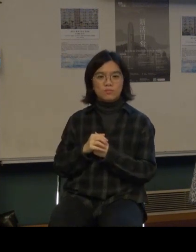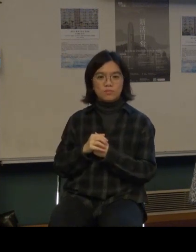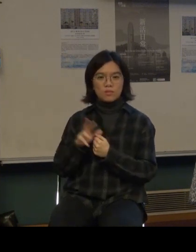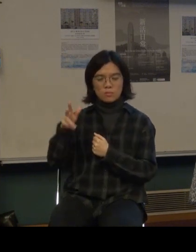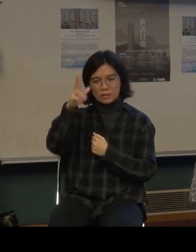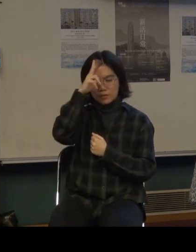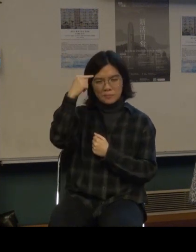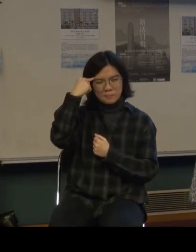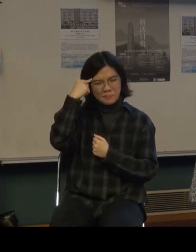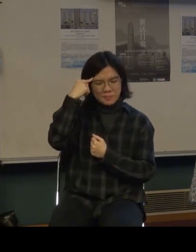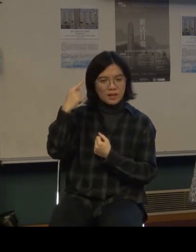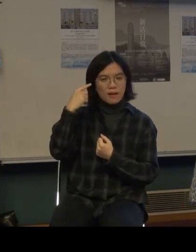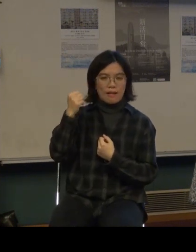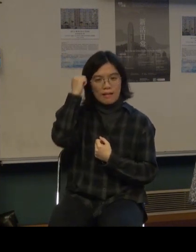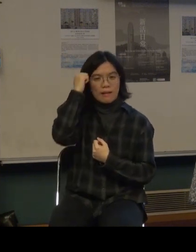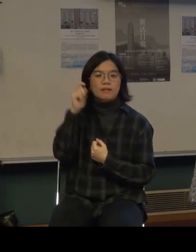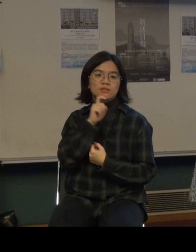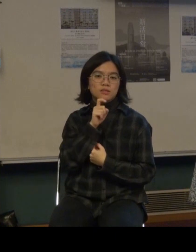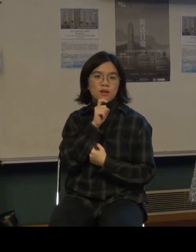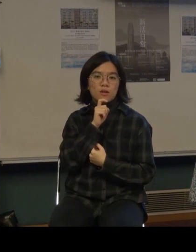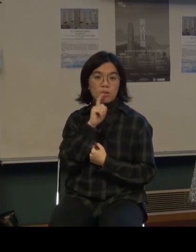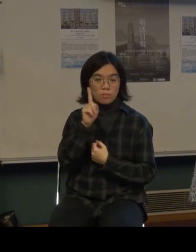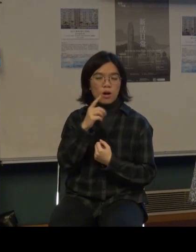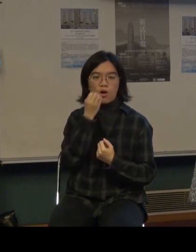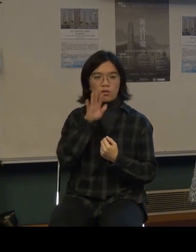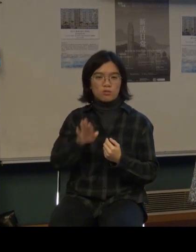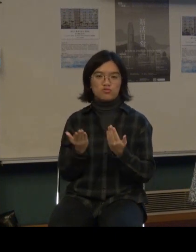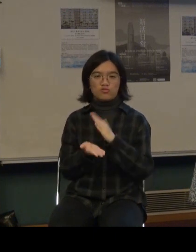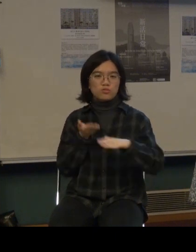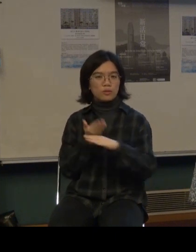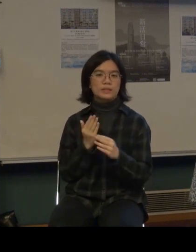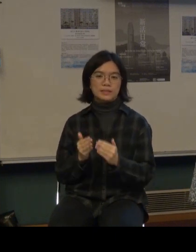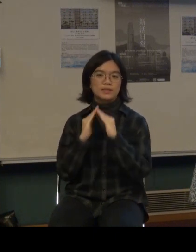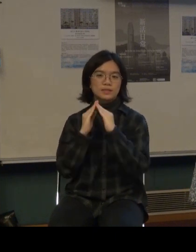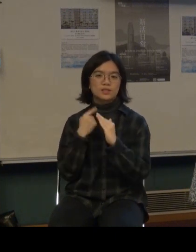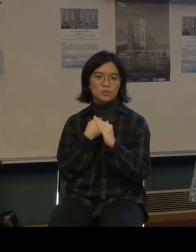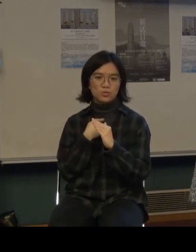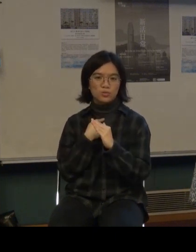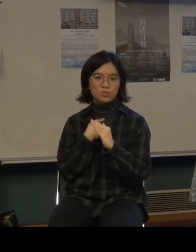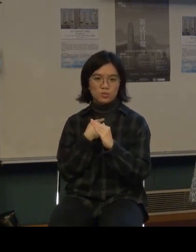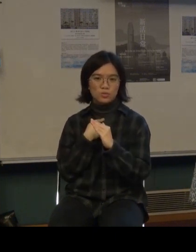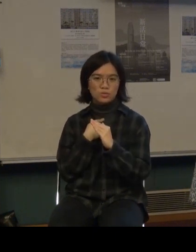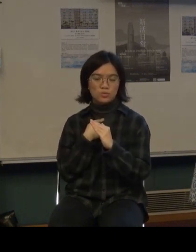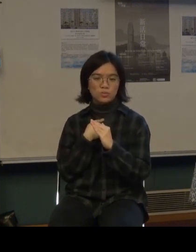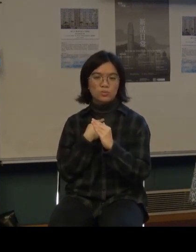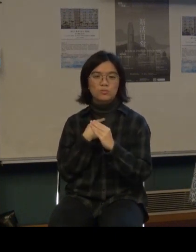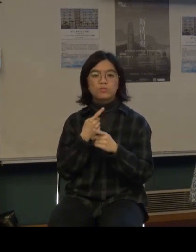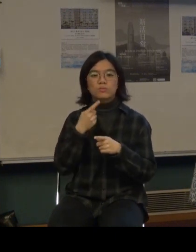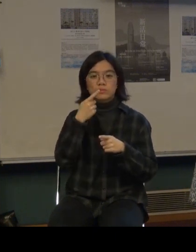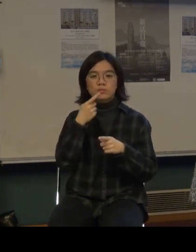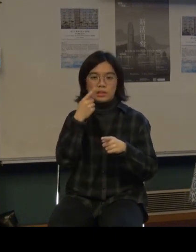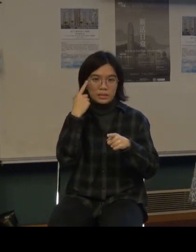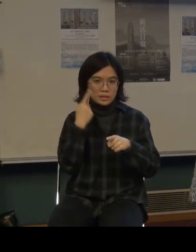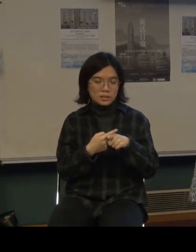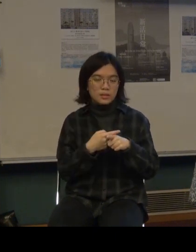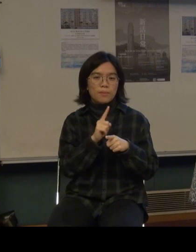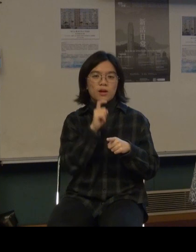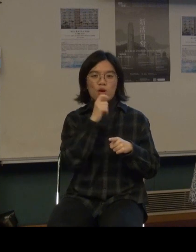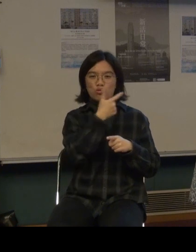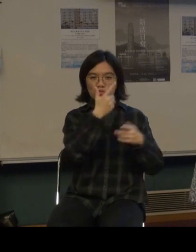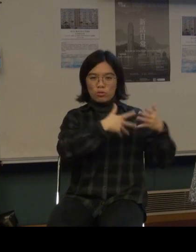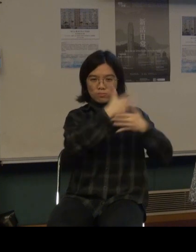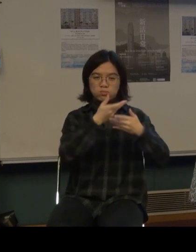一個困境嘅，因為佢要重建香港。無論是真係實際的重建，因為很多的樓有係破壞